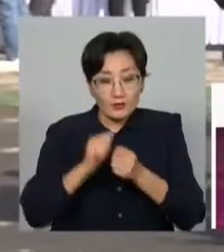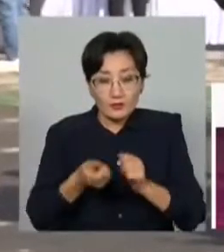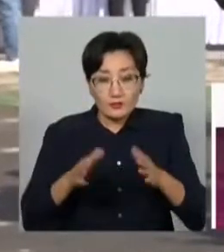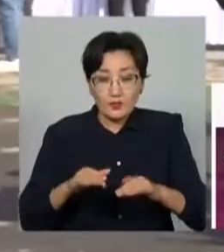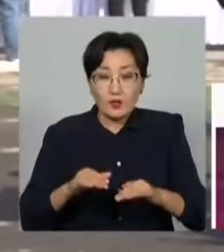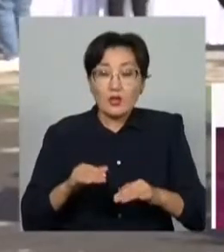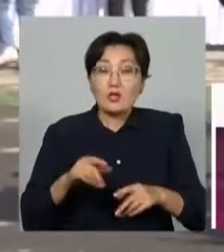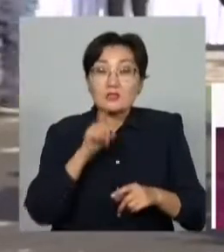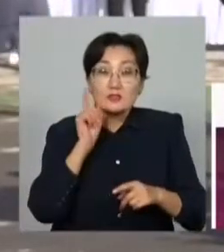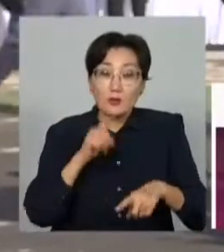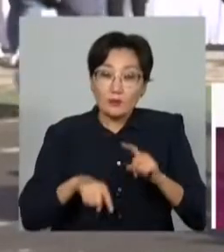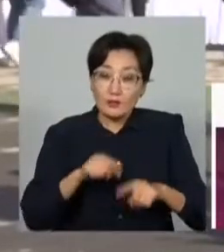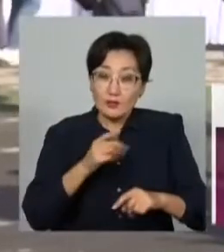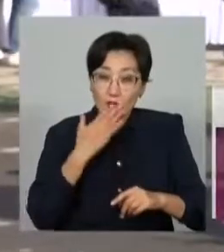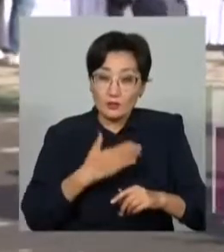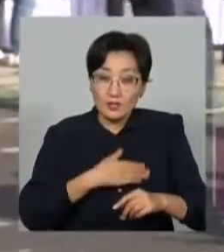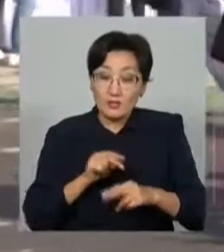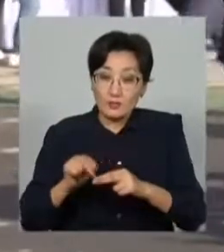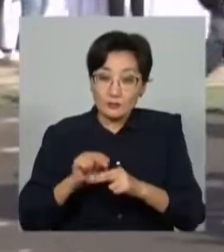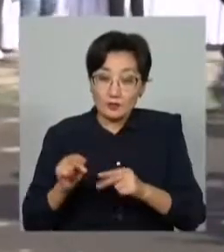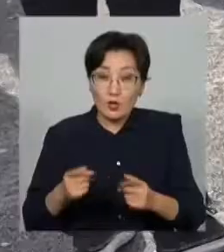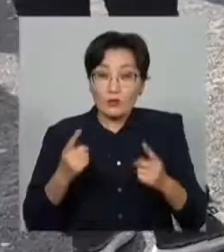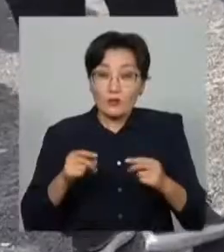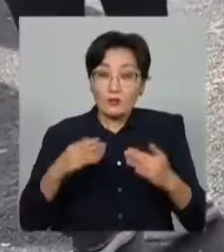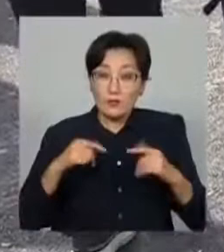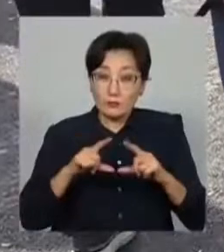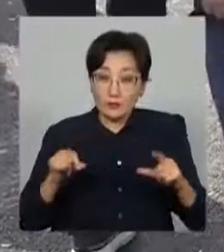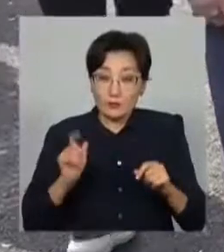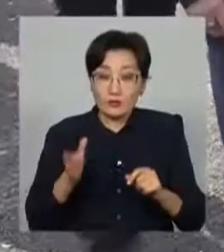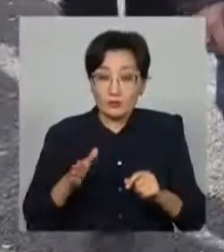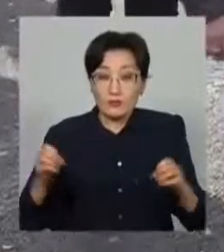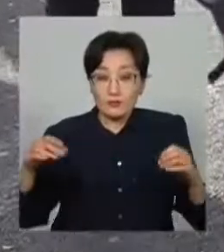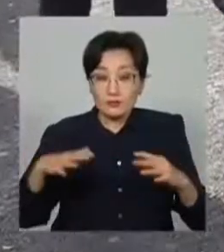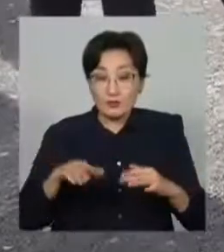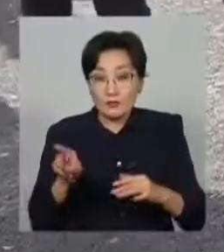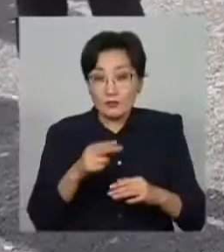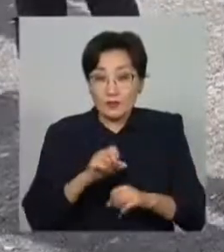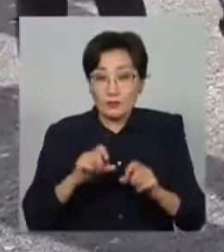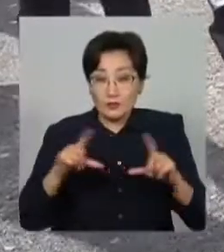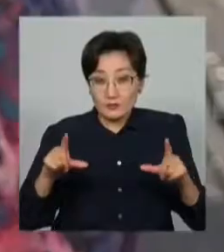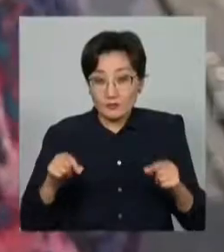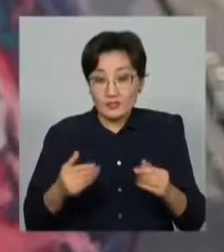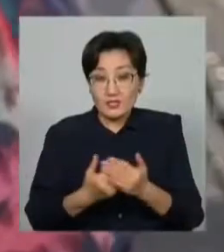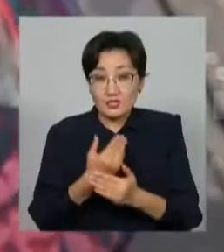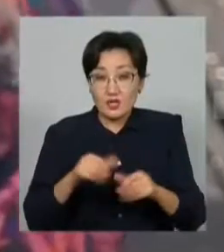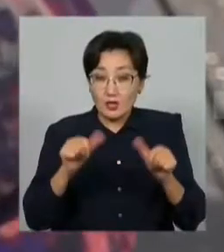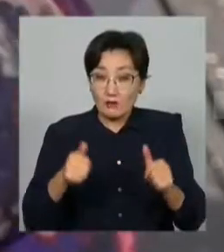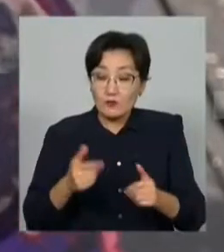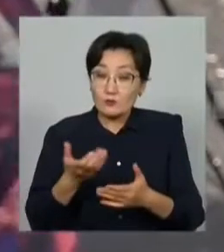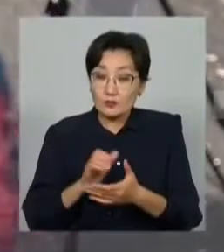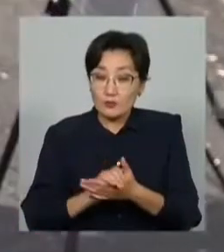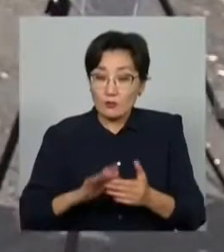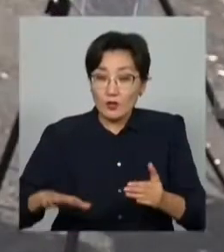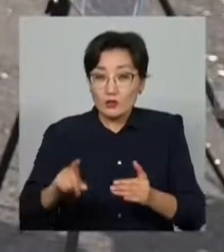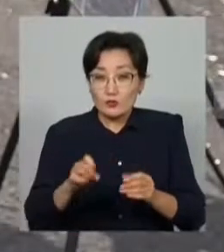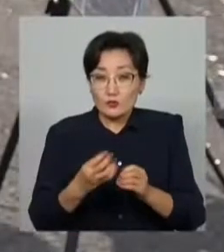патриоттық тәрбие беретін сонда үлкен саябақ болмақшы. Сондай ақ жиналған қауымға желтоқсан саябағының жаңа келбеті таныстырылды.